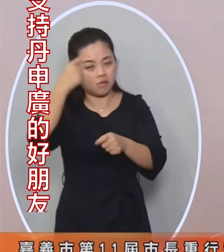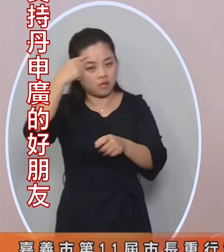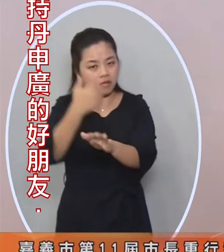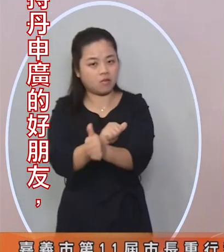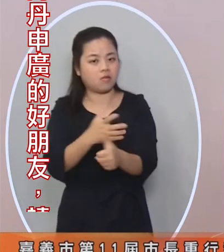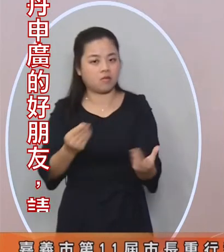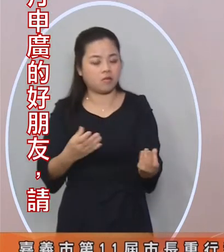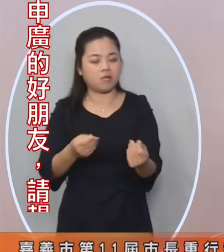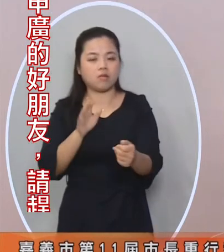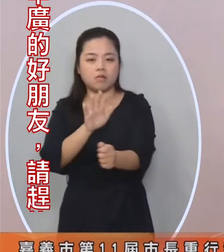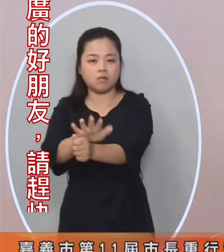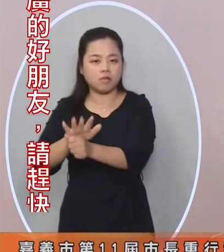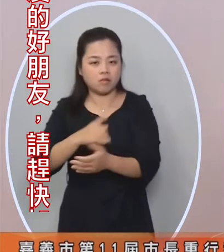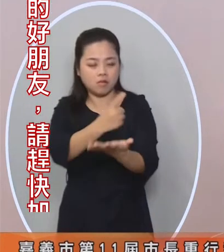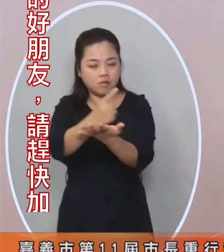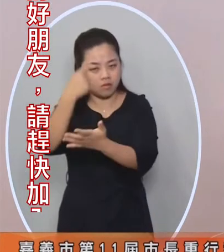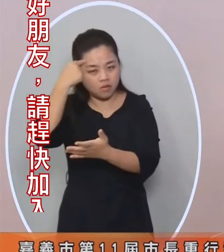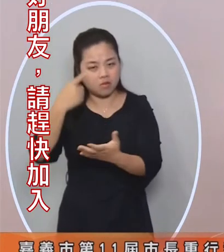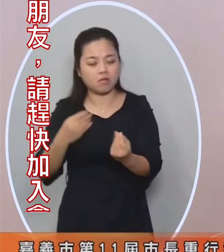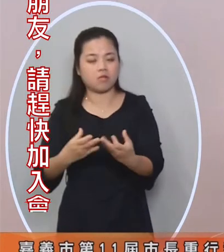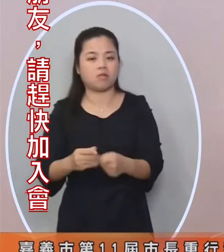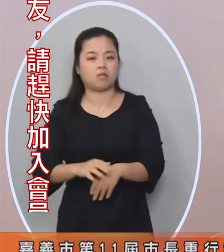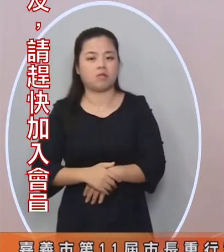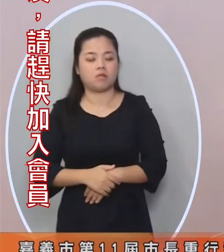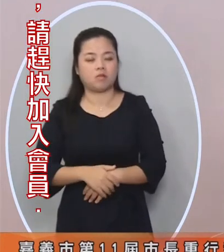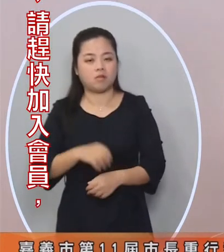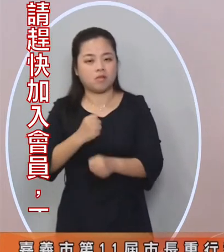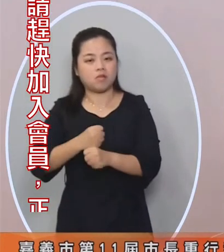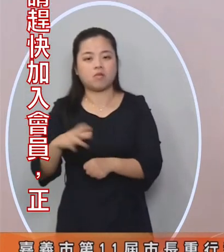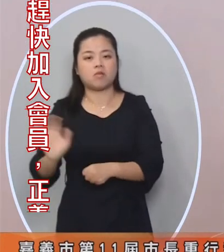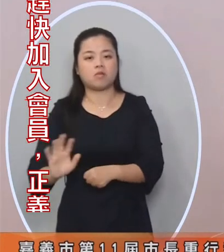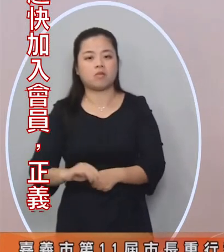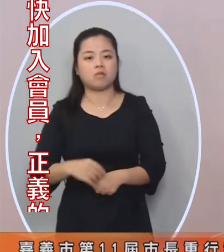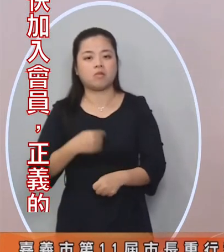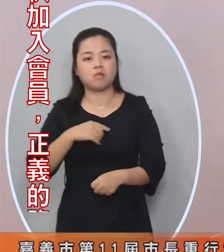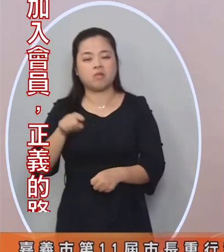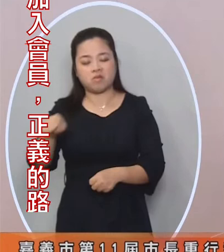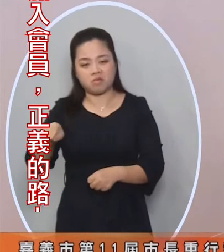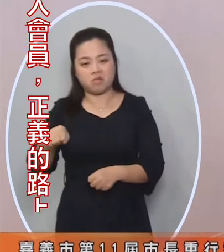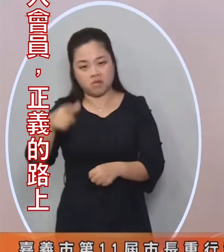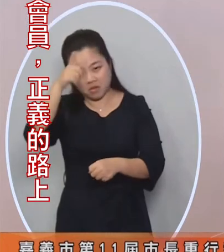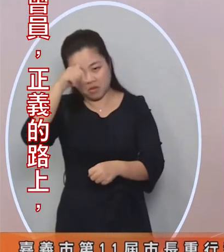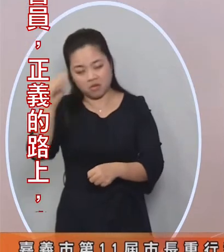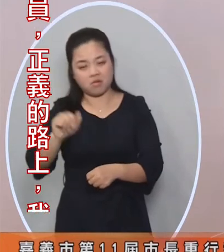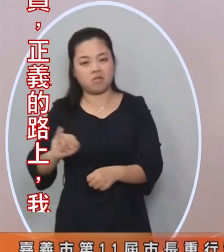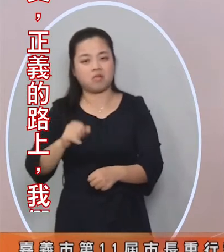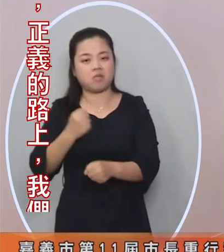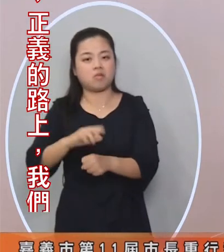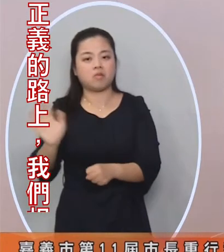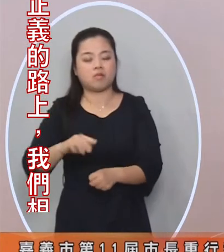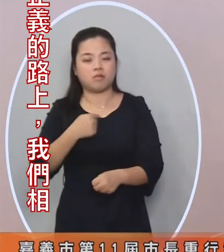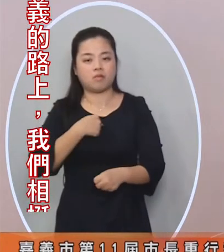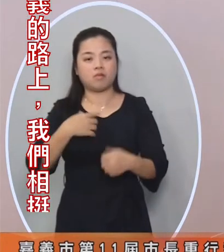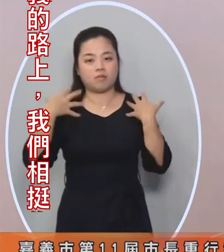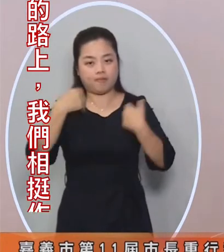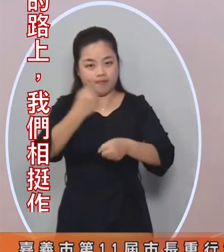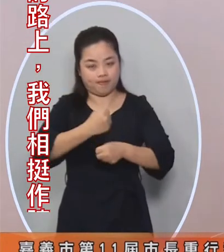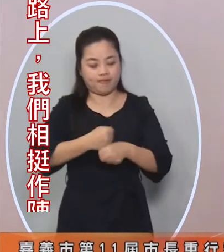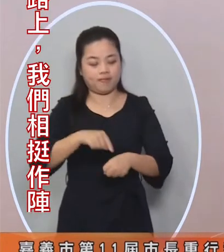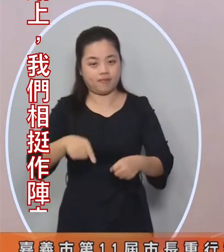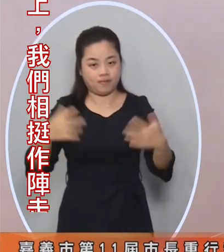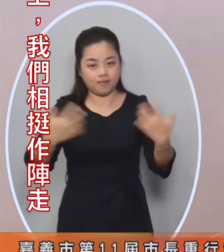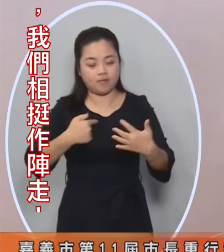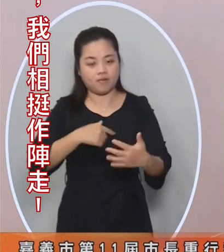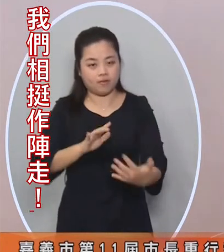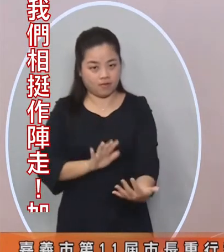有帮人民想一想，都不愿意做。所以我告诉大家，黄敏惠不做，李俊毅来做。这些问题我们要